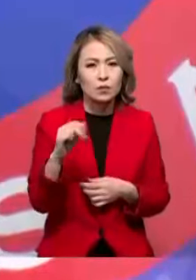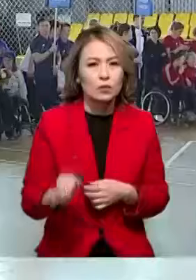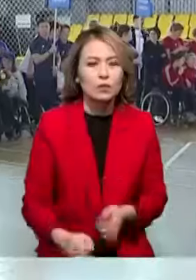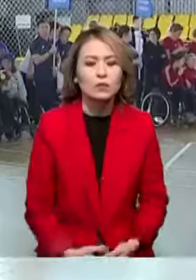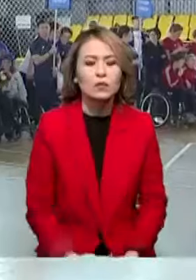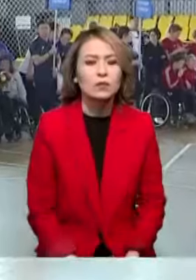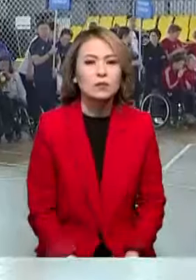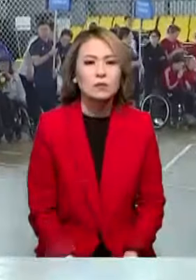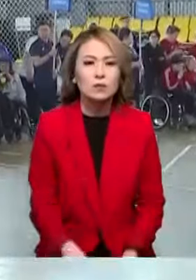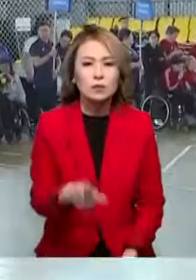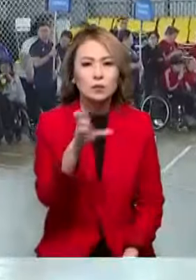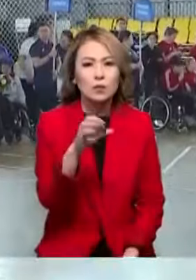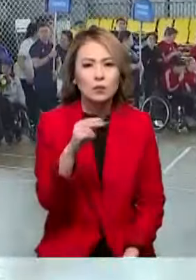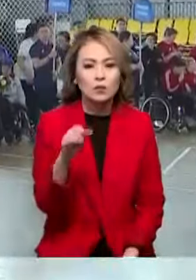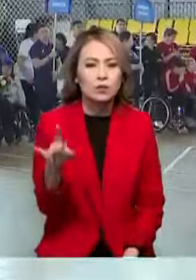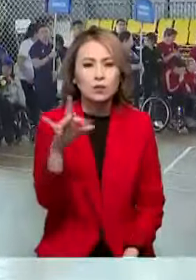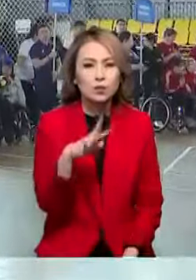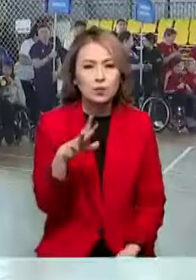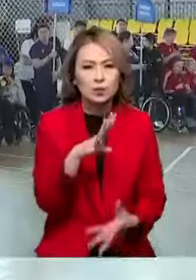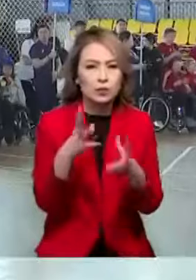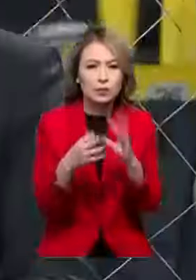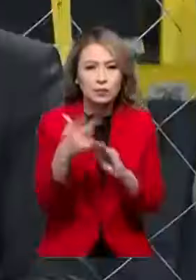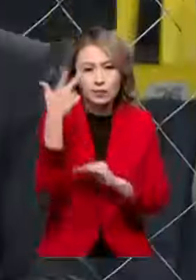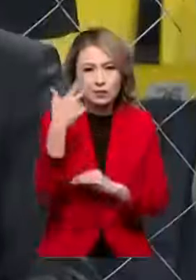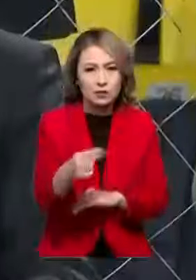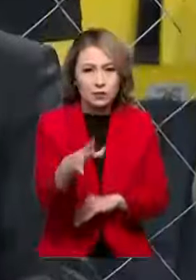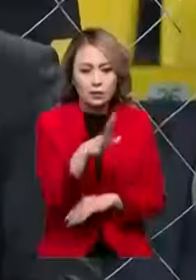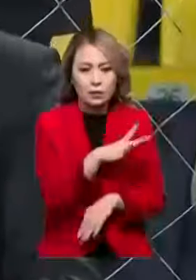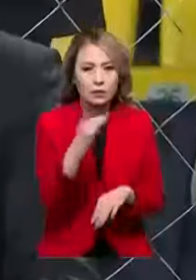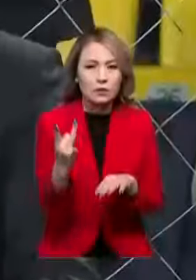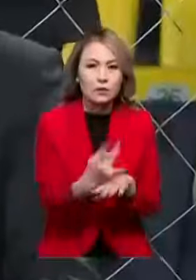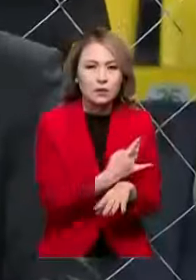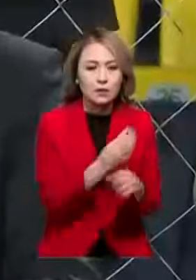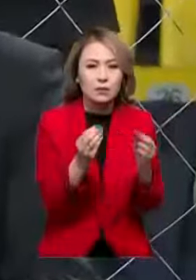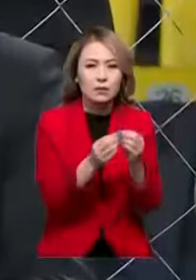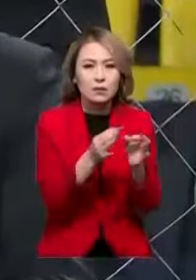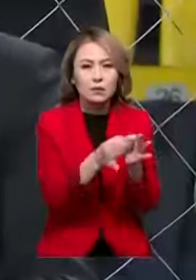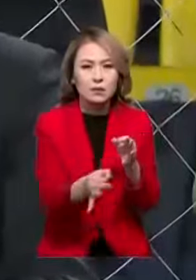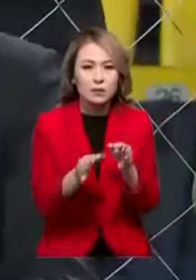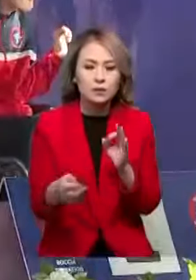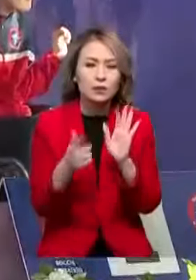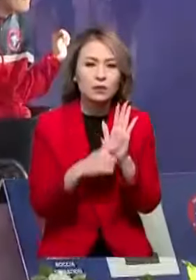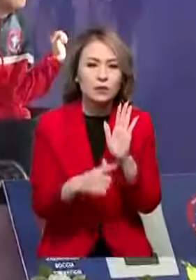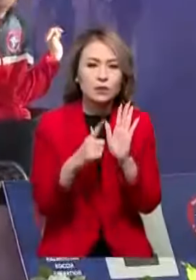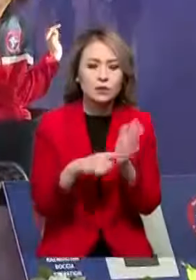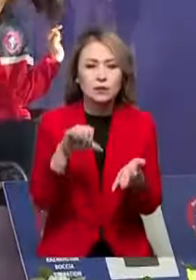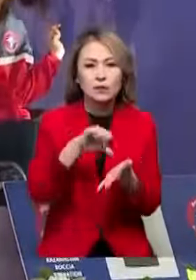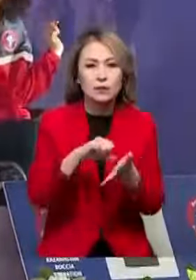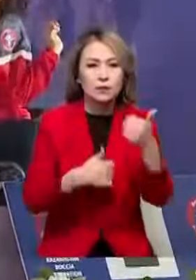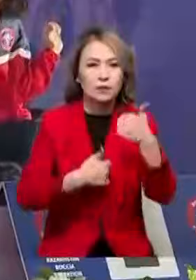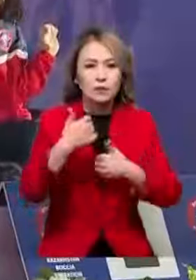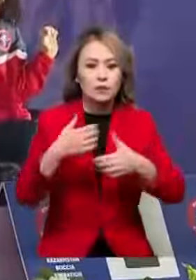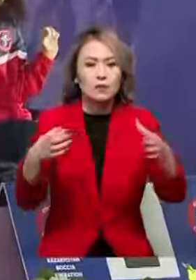тұжырымдамасы. Боччадан республикалық ашық турнир 3 күнге созылды. Алғаш рет еліміздің 10 өңірінен келген 70 қатысушы жеке жарыстармен қатар